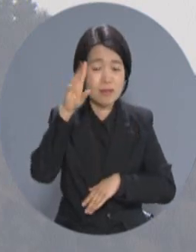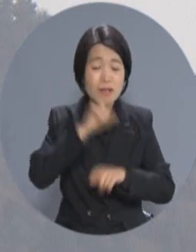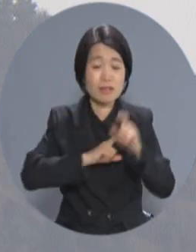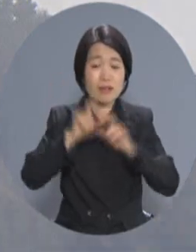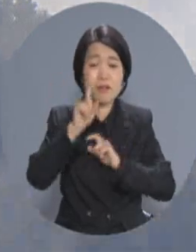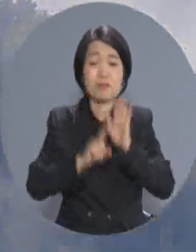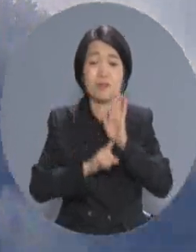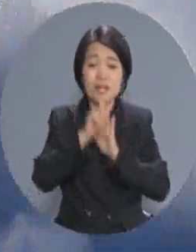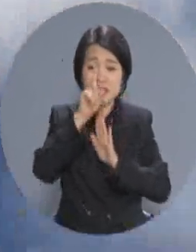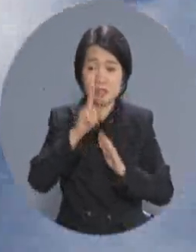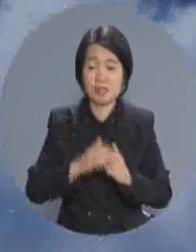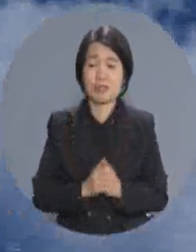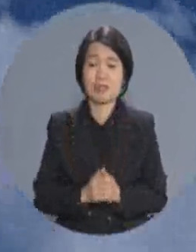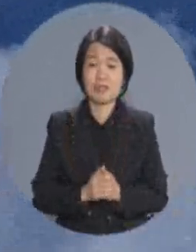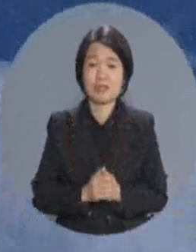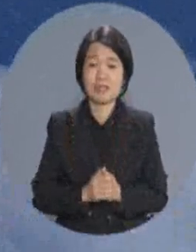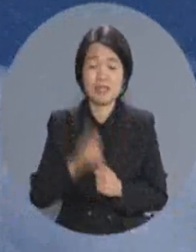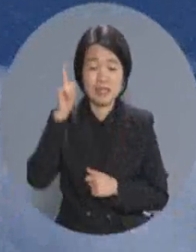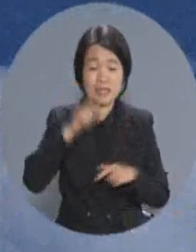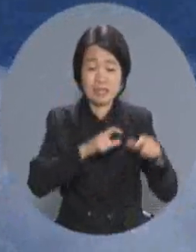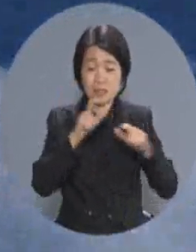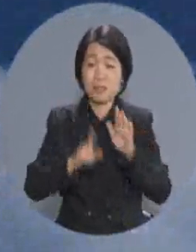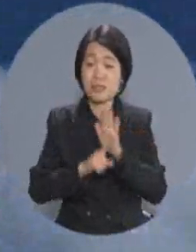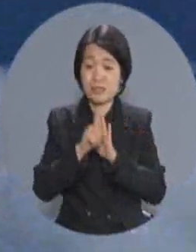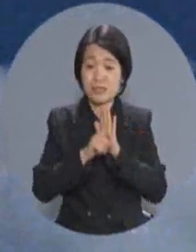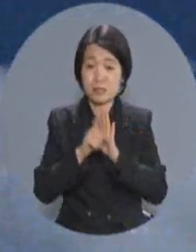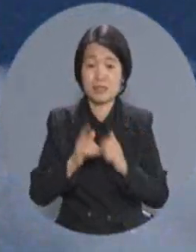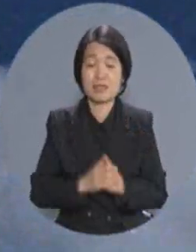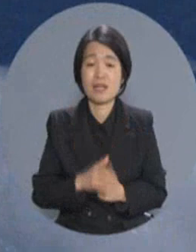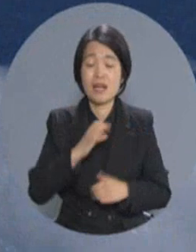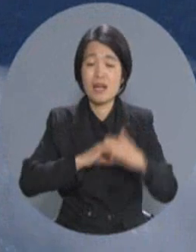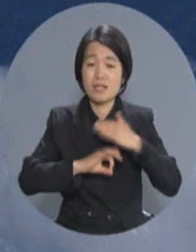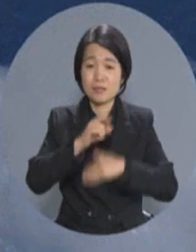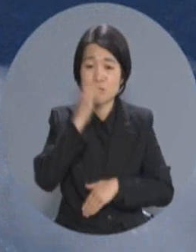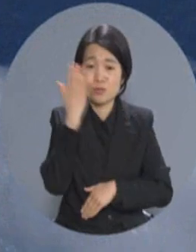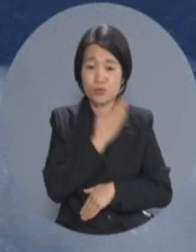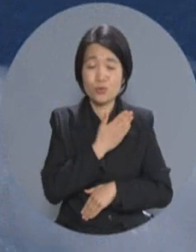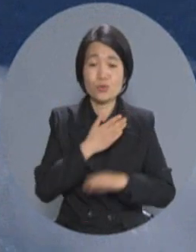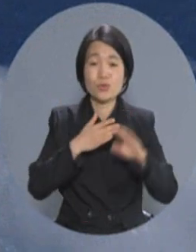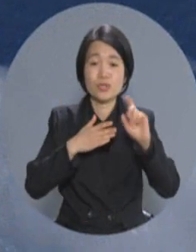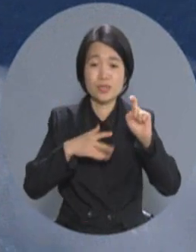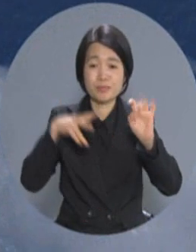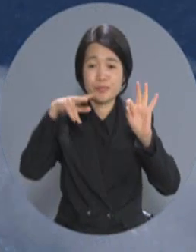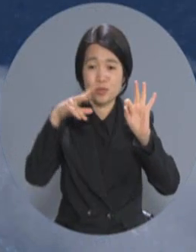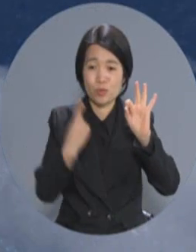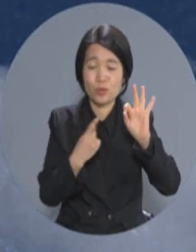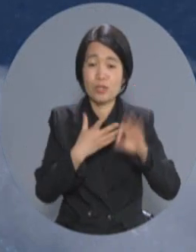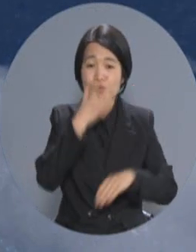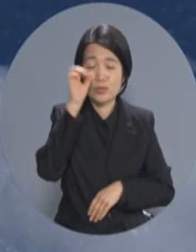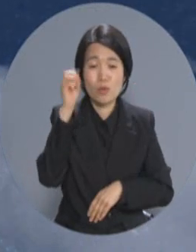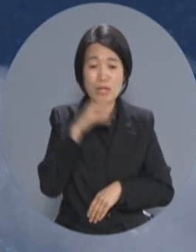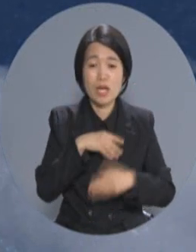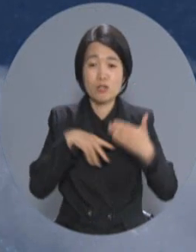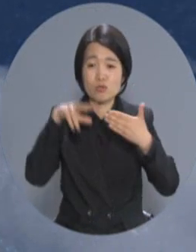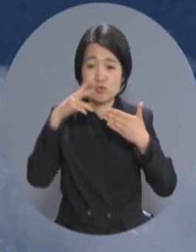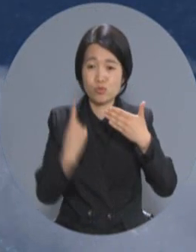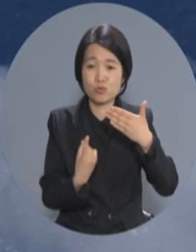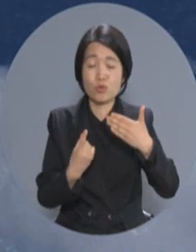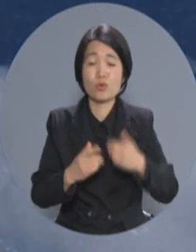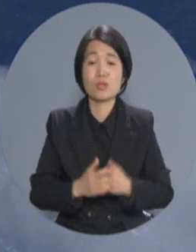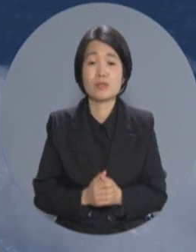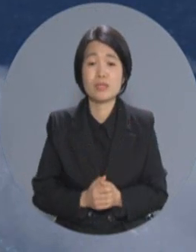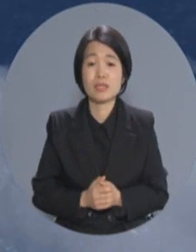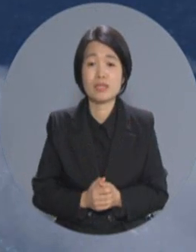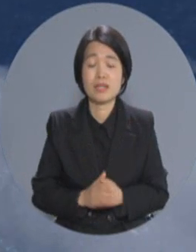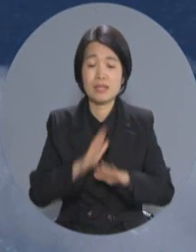오르겠습니다 자세한 내일 지역별 기온 보겠습니다 아침 기온은 여수가 10도 순천 광양 구도로 높게 출발합니다